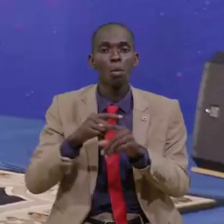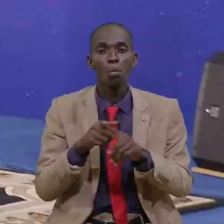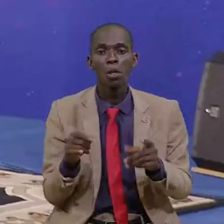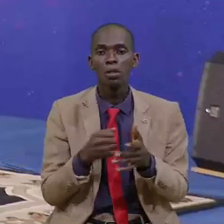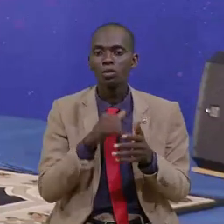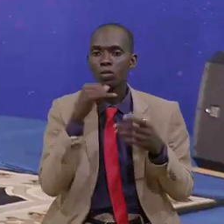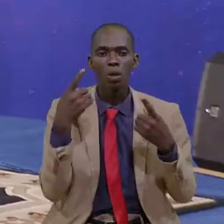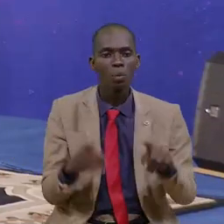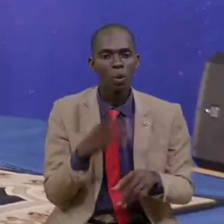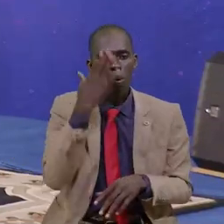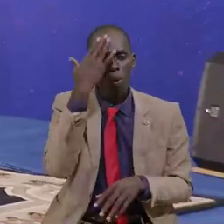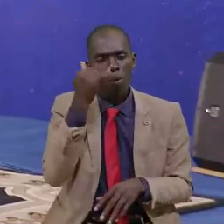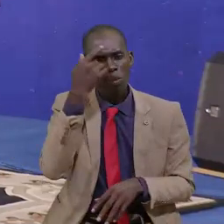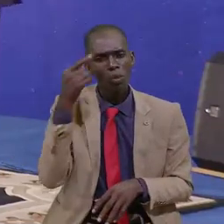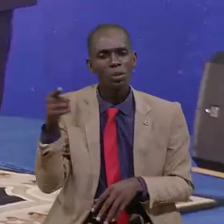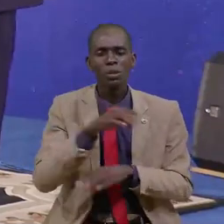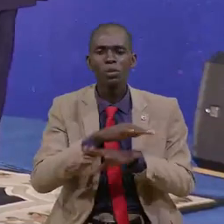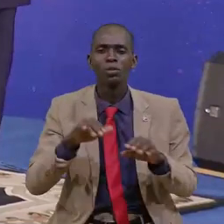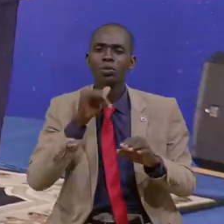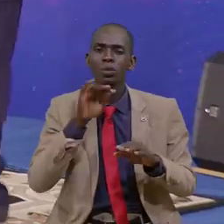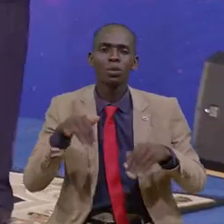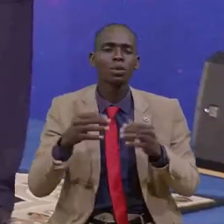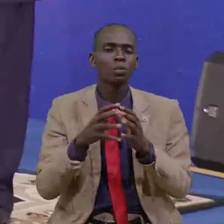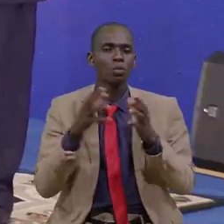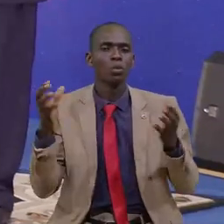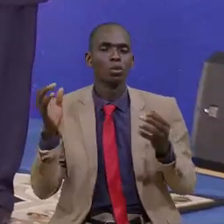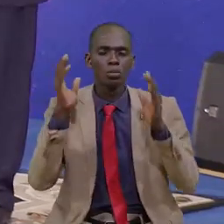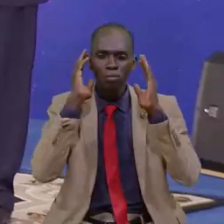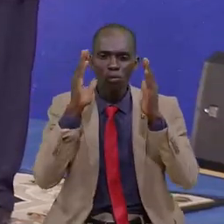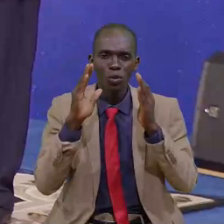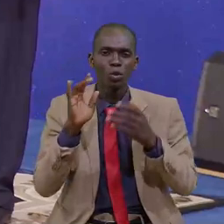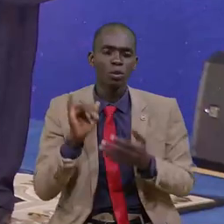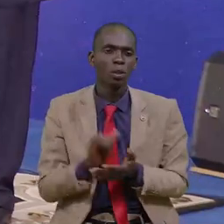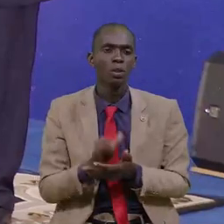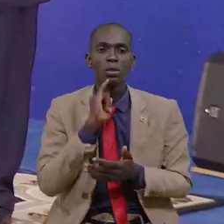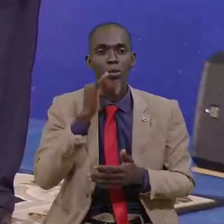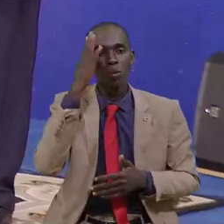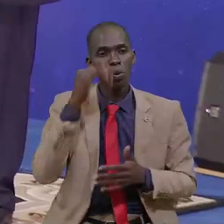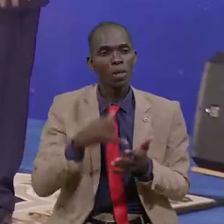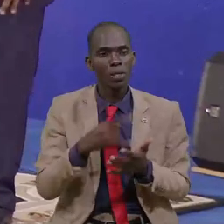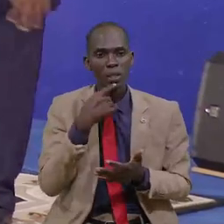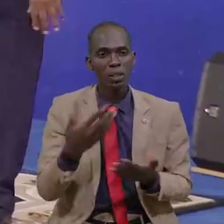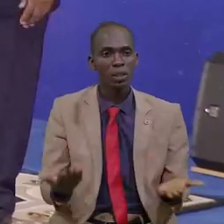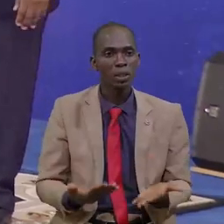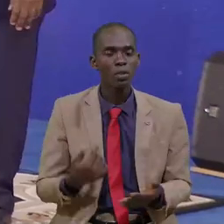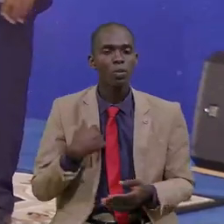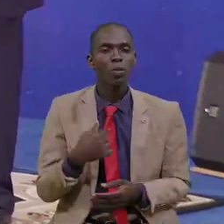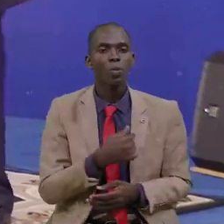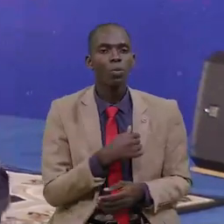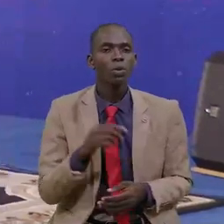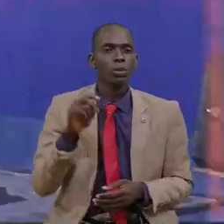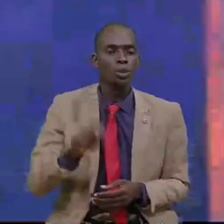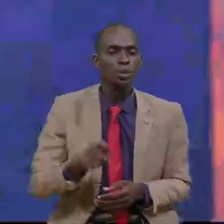Mais ça n'arrive pas. Pourquoi? Parce qu'ils ne s'attachent pas aux choses qu'ils ont entendues. C'est pourquoi nous devons d'autant plus